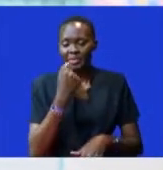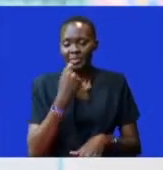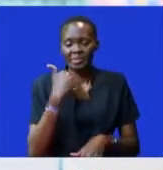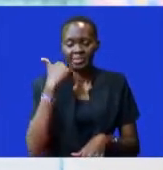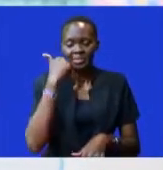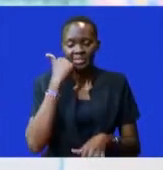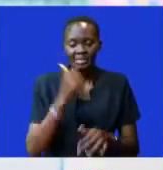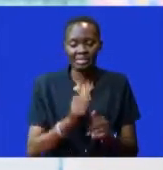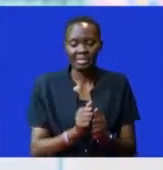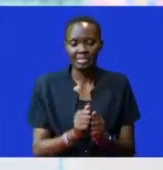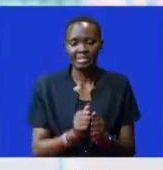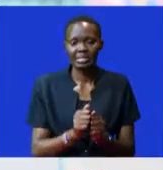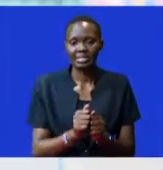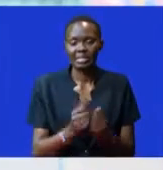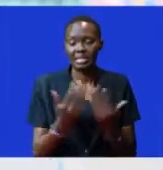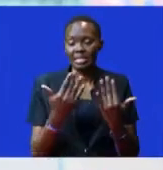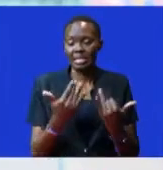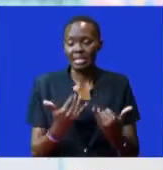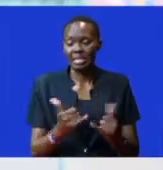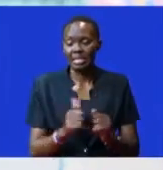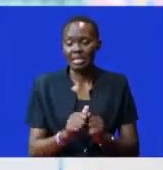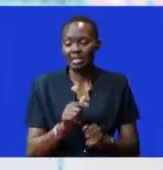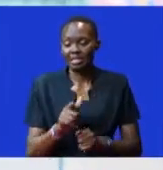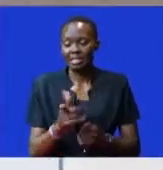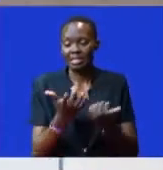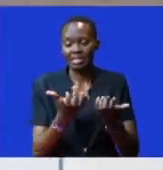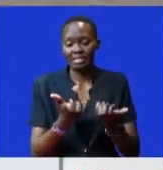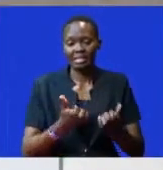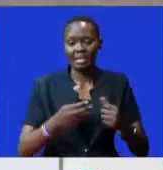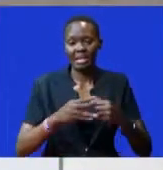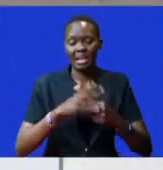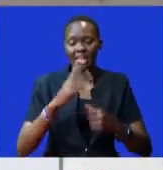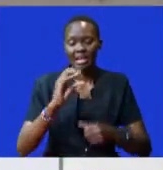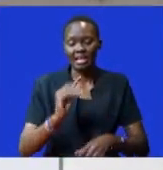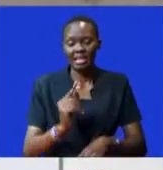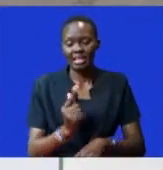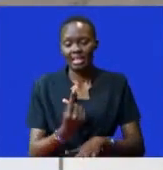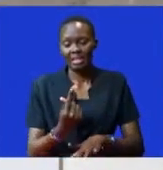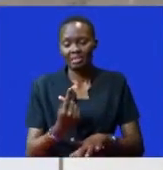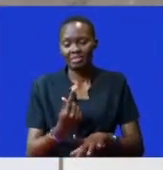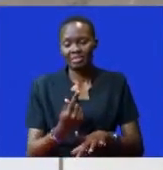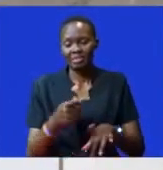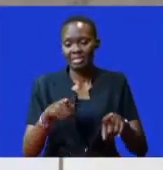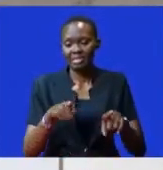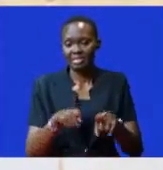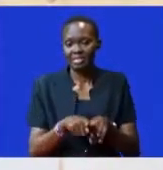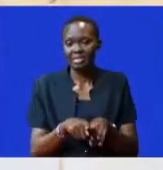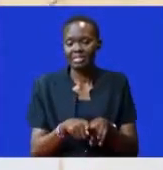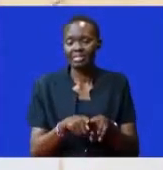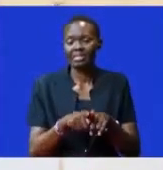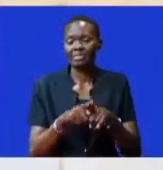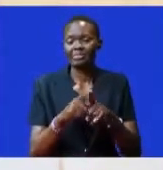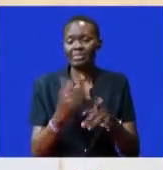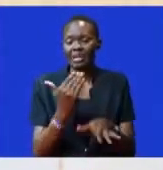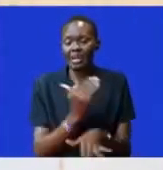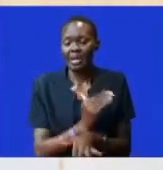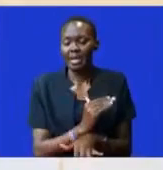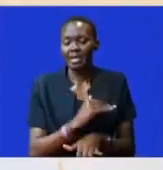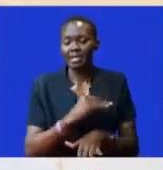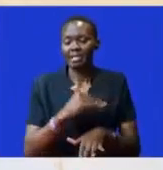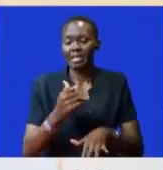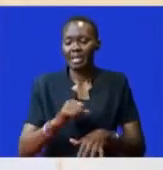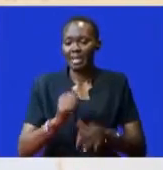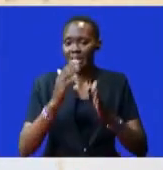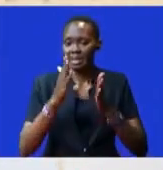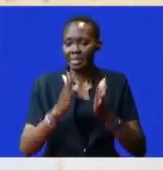to lwete chuok, uluko ne mana ji, makama donwang'e pesa onge. Kabende en bende koro chwalo mana duol noero mar kwayo ne oganda duto ma